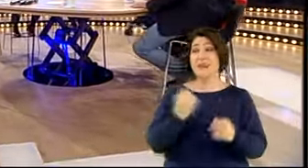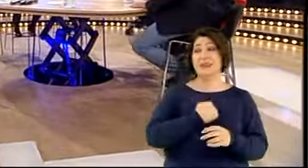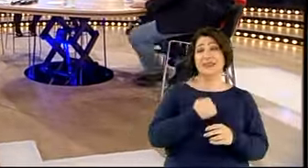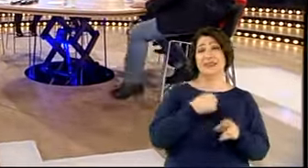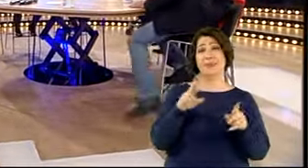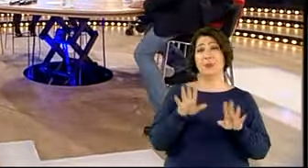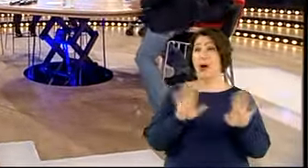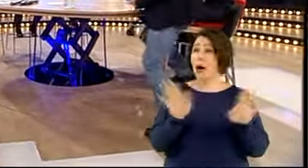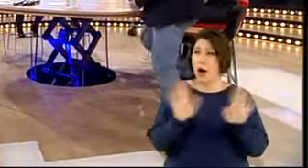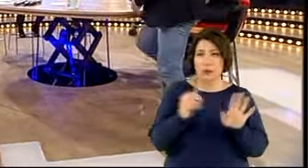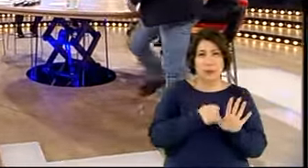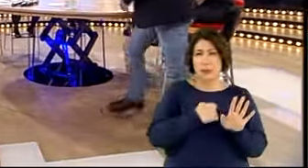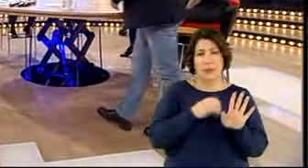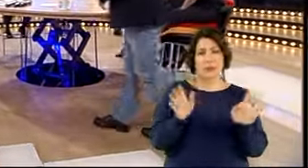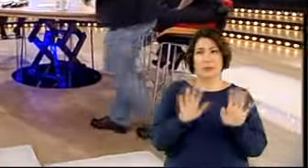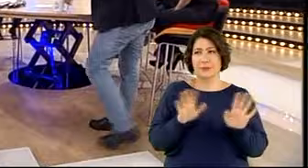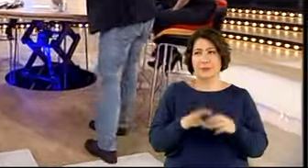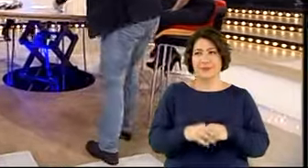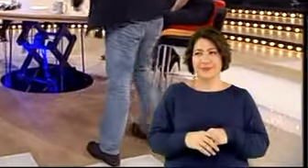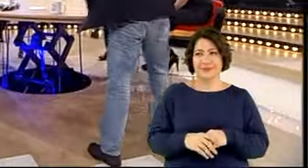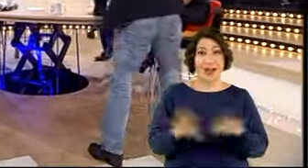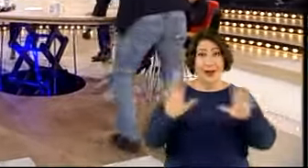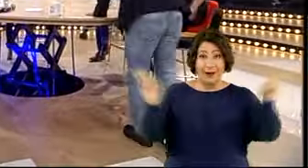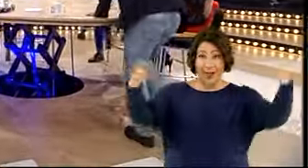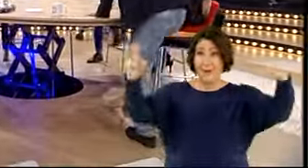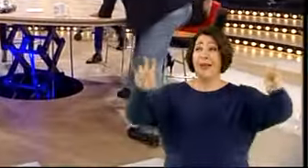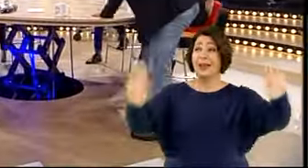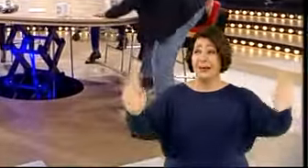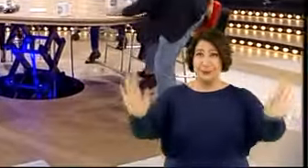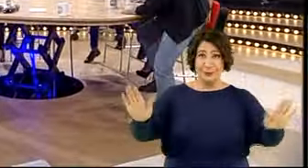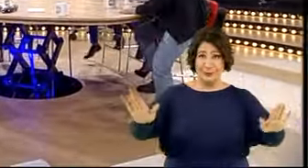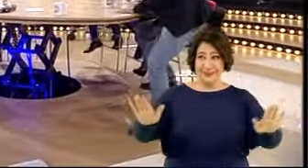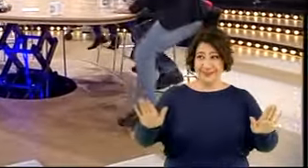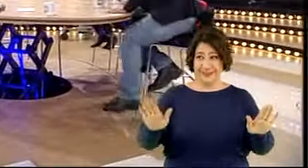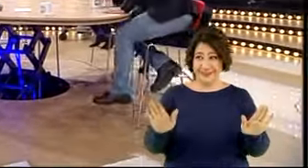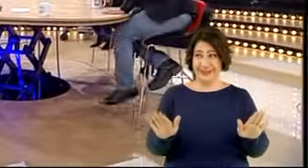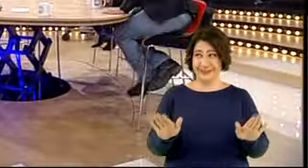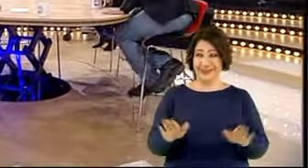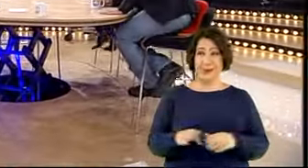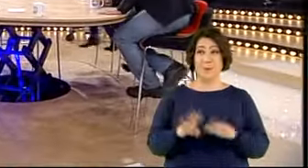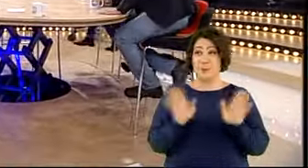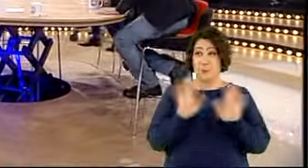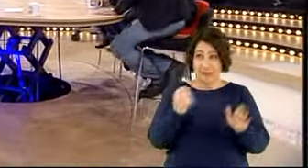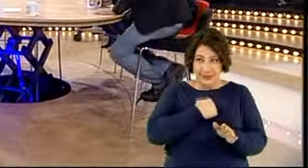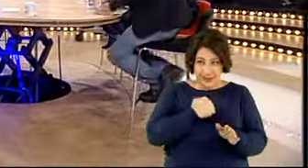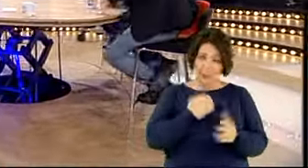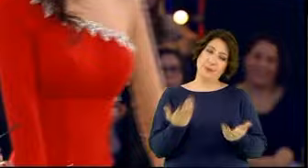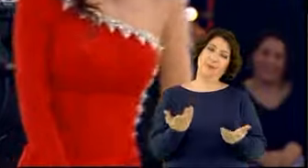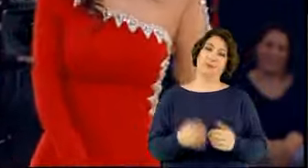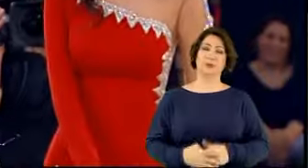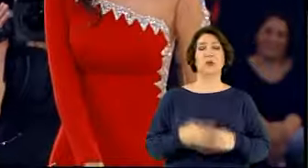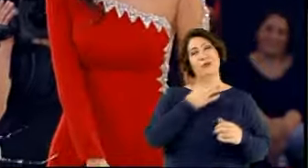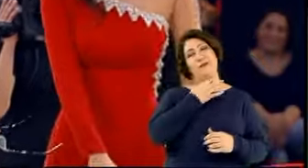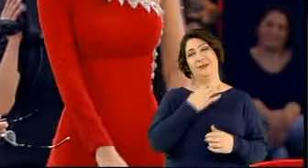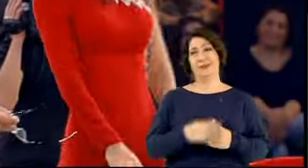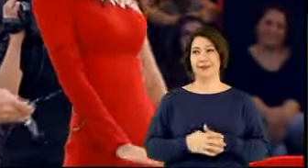gibi duruyorsun. Hayır, kesinlikle sıkılmadım. Hayır, kalkmayın. Hadi hadi. Hayır, gel otur. Ya sıkılır mıyım?